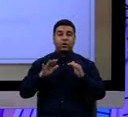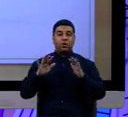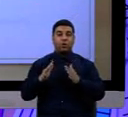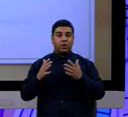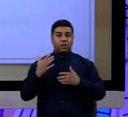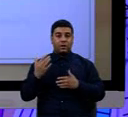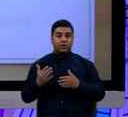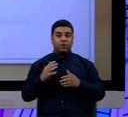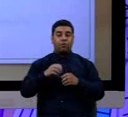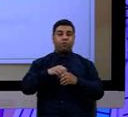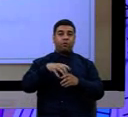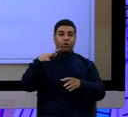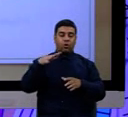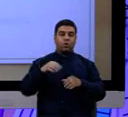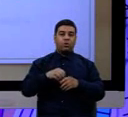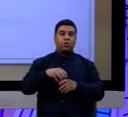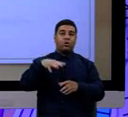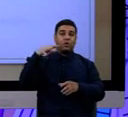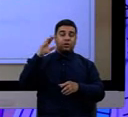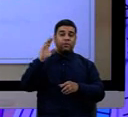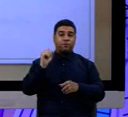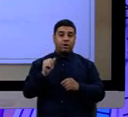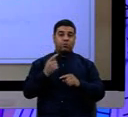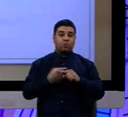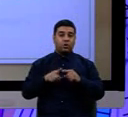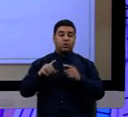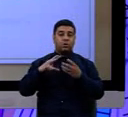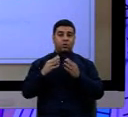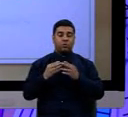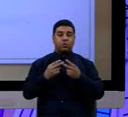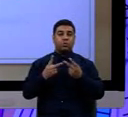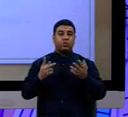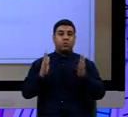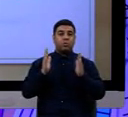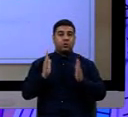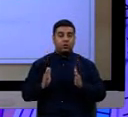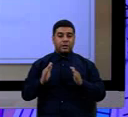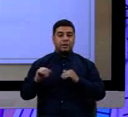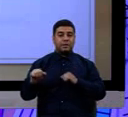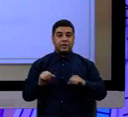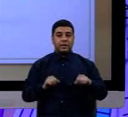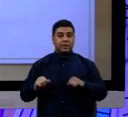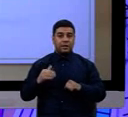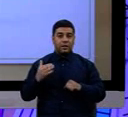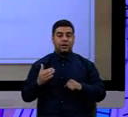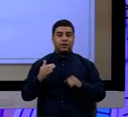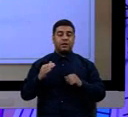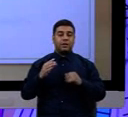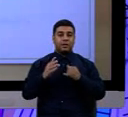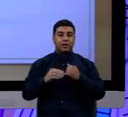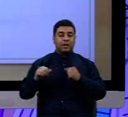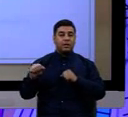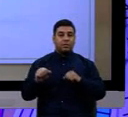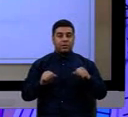yerning holatiga vulqon otilishi va uning natijasida yuzaga keladigan zilzilalar,